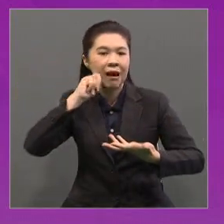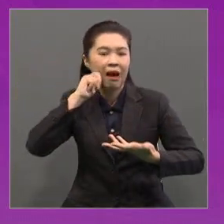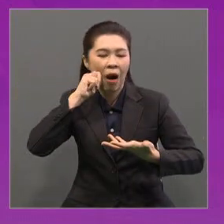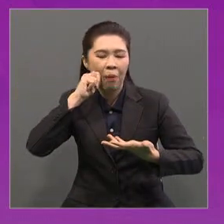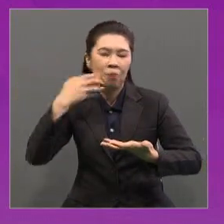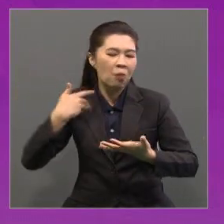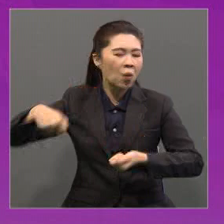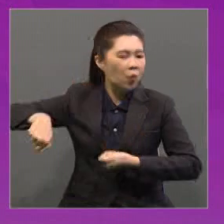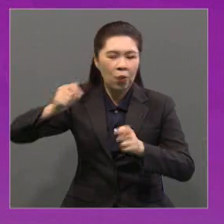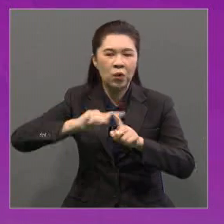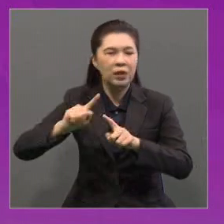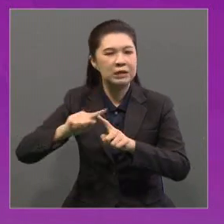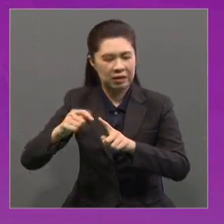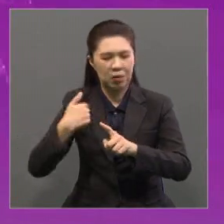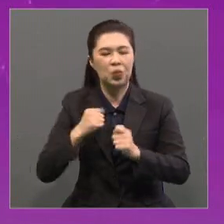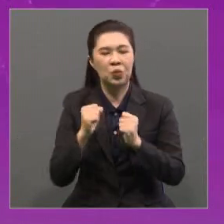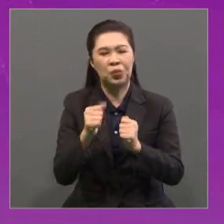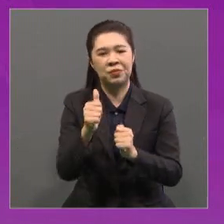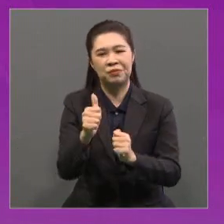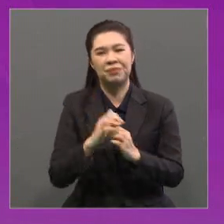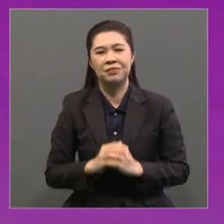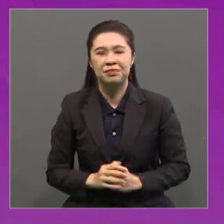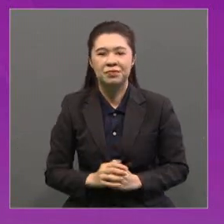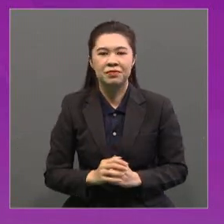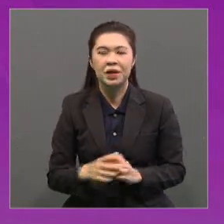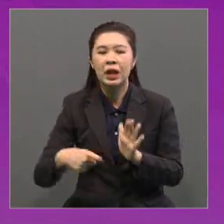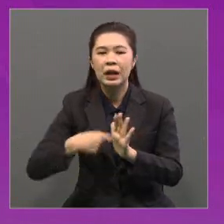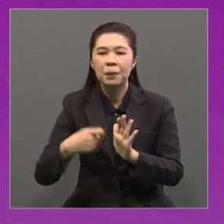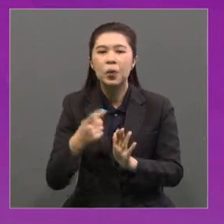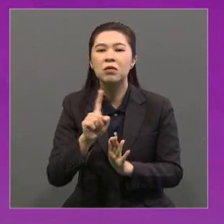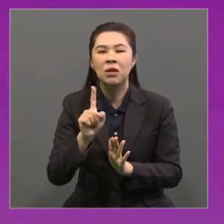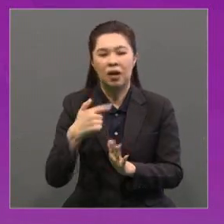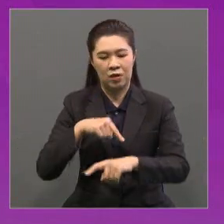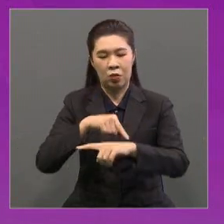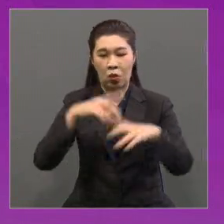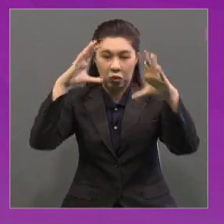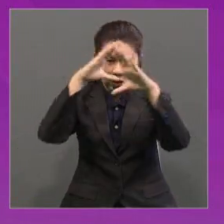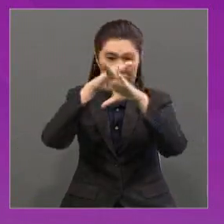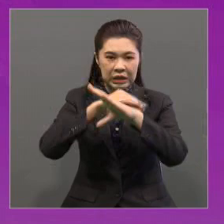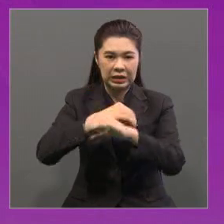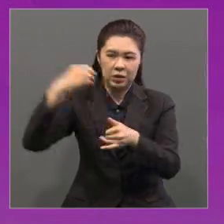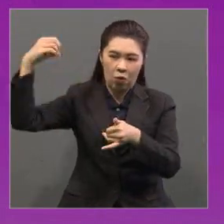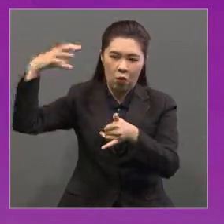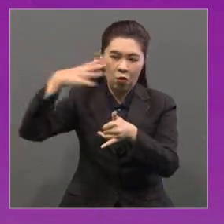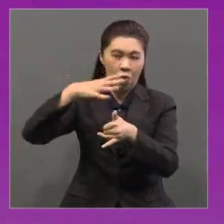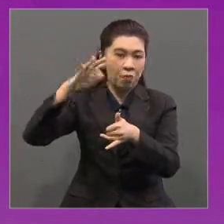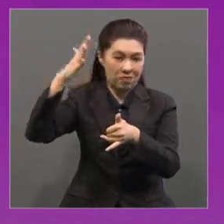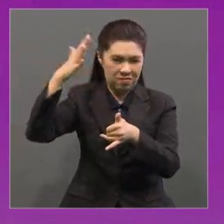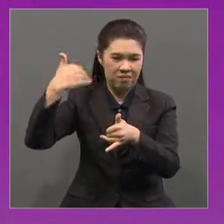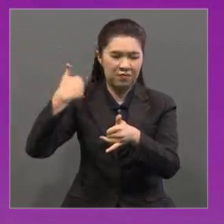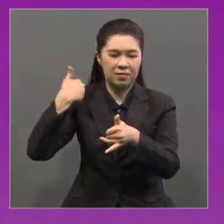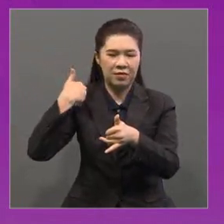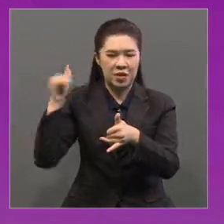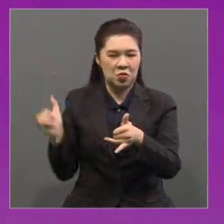สู้เกินไปนะคืออาจจะเป็นเหตุผลอย่างนี้เหมือนกันคนก็เลยมากลางคืนกันบรรยากาศยิ่งดึก